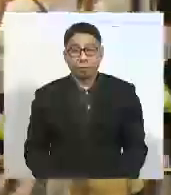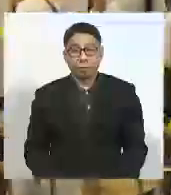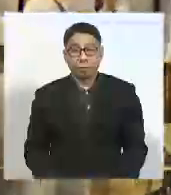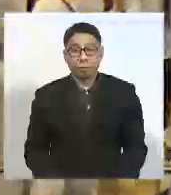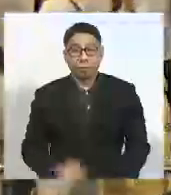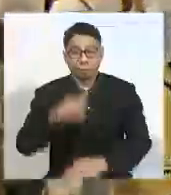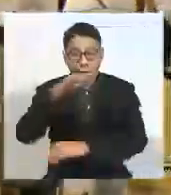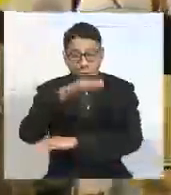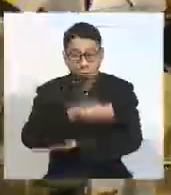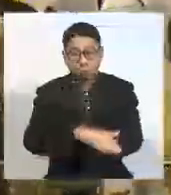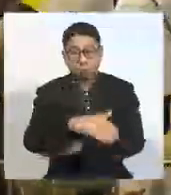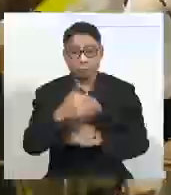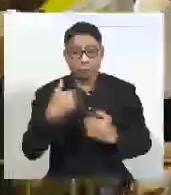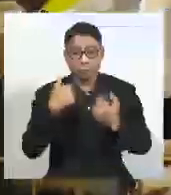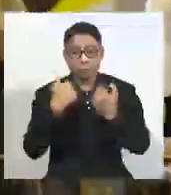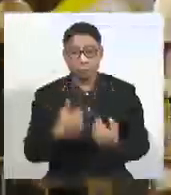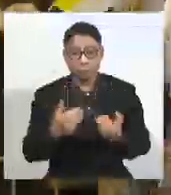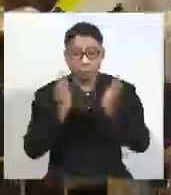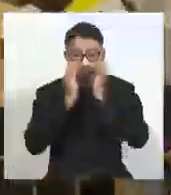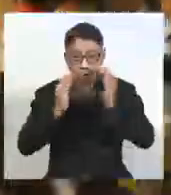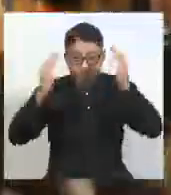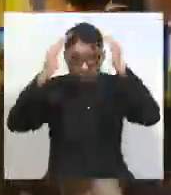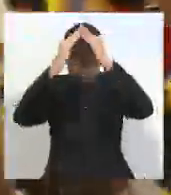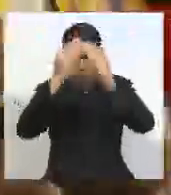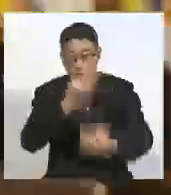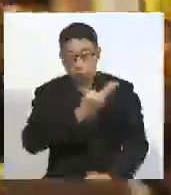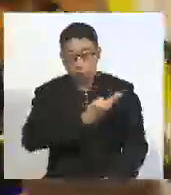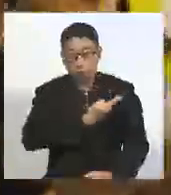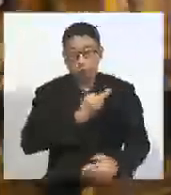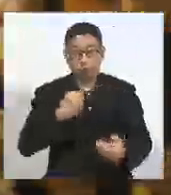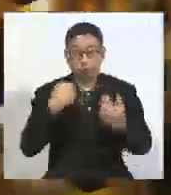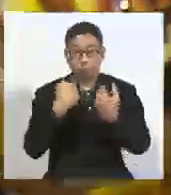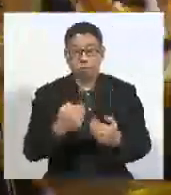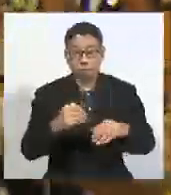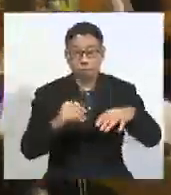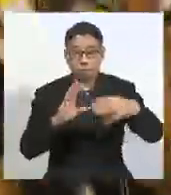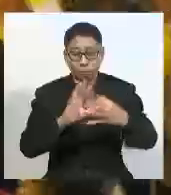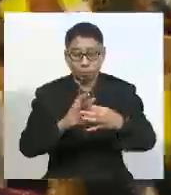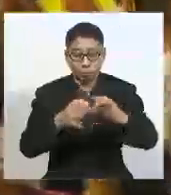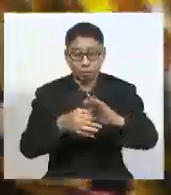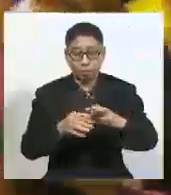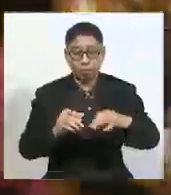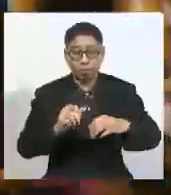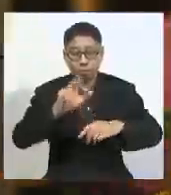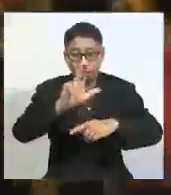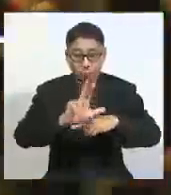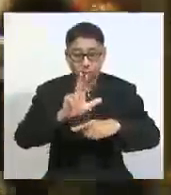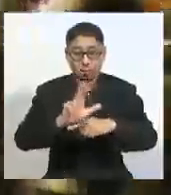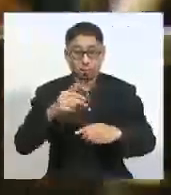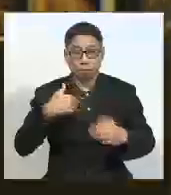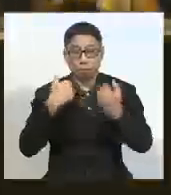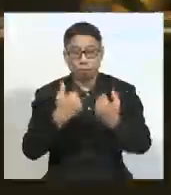และในช่วงเย็นสมเด็จพระสันตะปาปาฟรังซิสเสด็จมาถึงบริเวณสนามสุพัชลาไสยประกอบพิธีมิซ